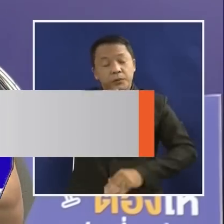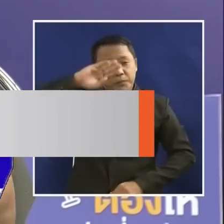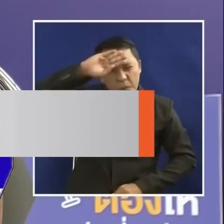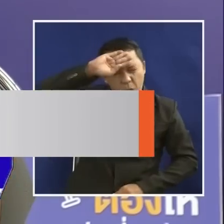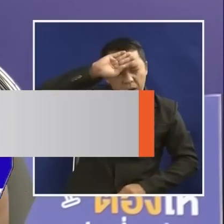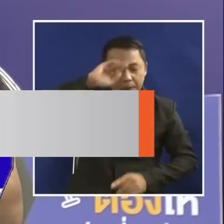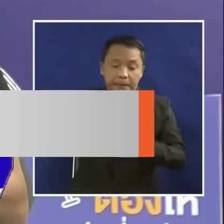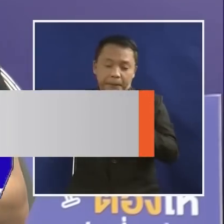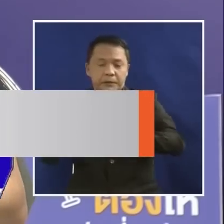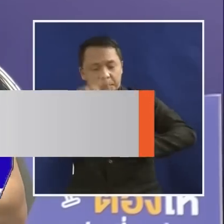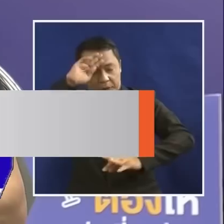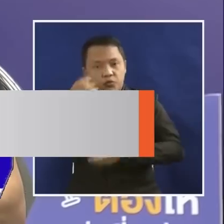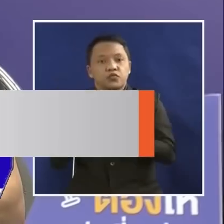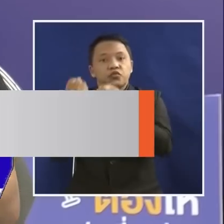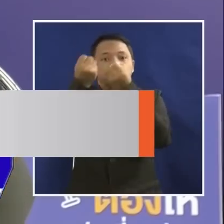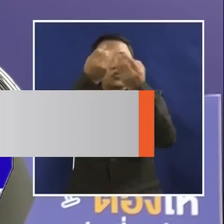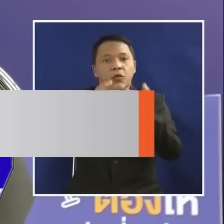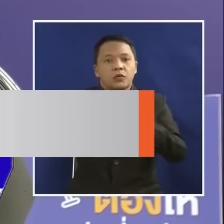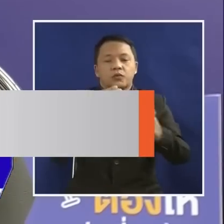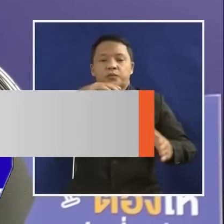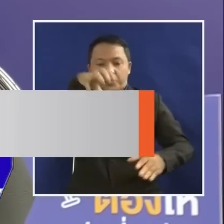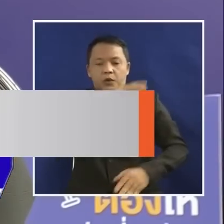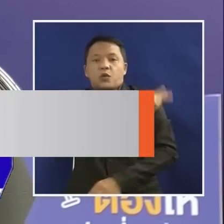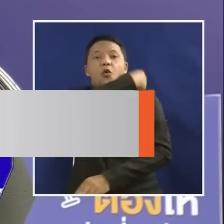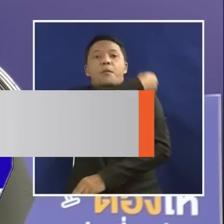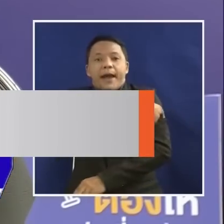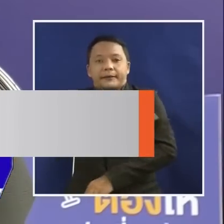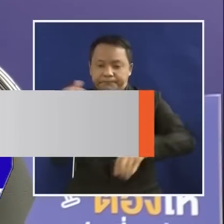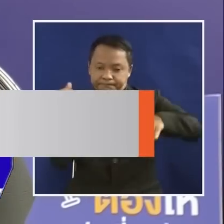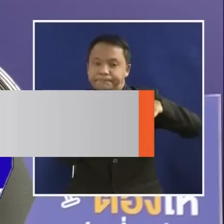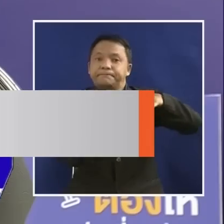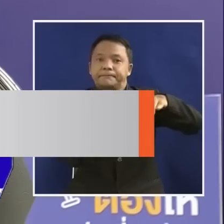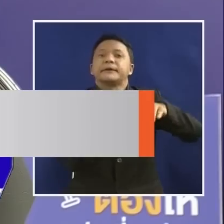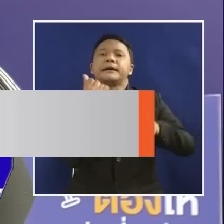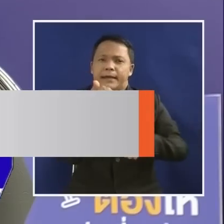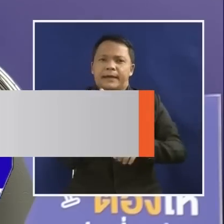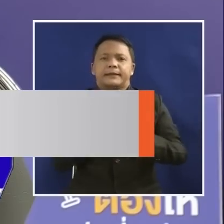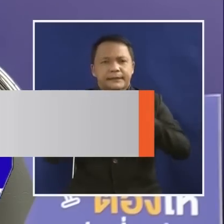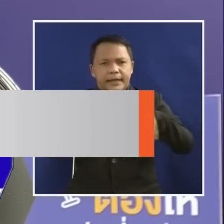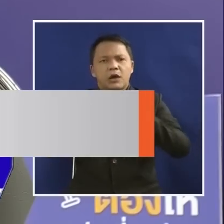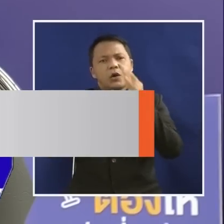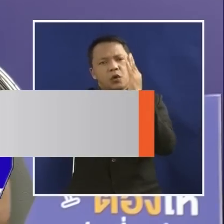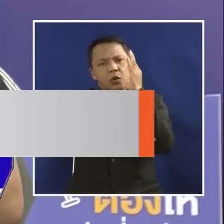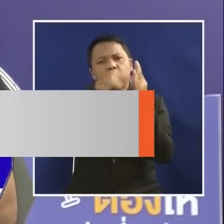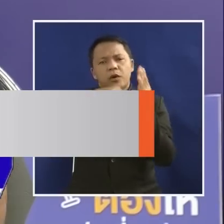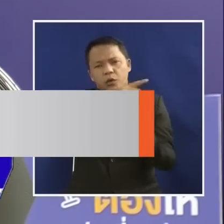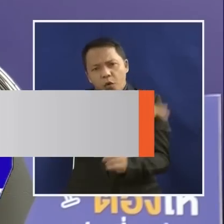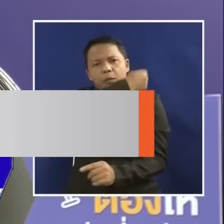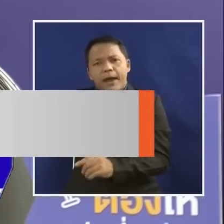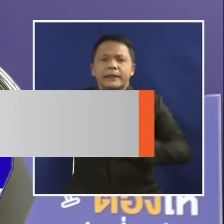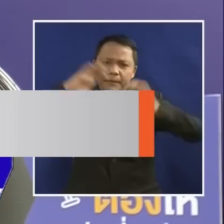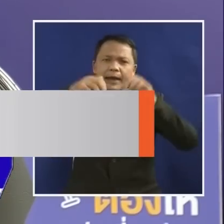มีอาการเปลี่ยนแปลงจะส่งตัวกลับมาที่โรงพยาบาลคู่สัญญาหลักก็คือโรงพยาบาลเอกชนนั้นๆหรืออาจจะเป็นโรงพยาบาลรัฐ2ส่วน